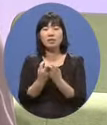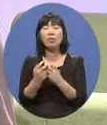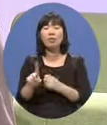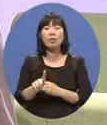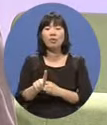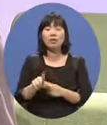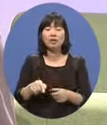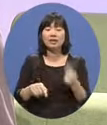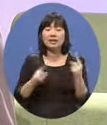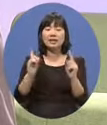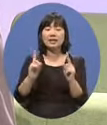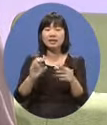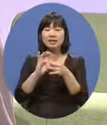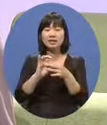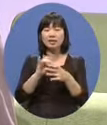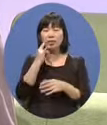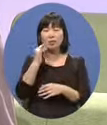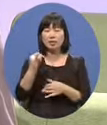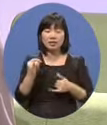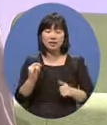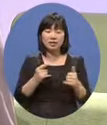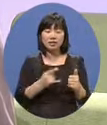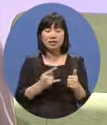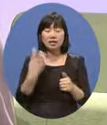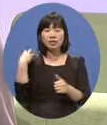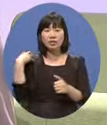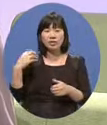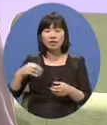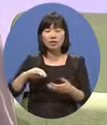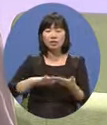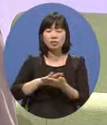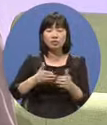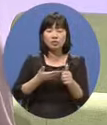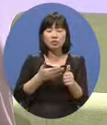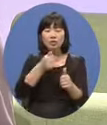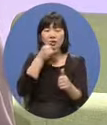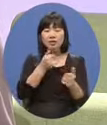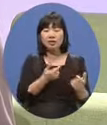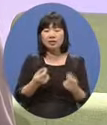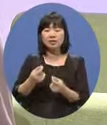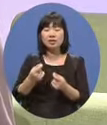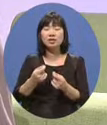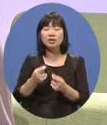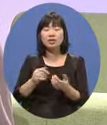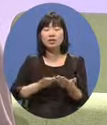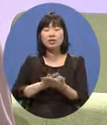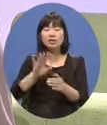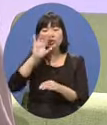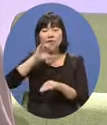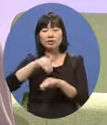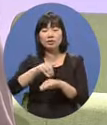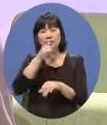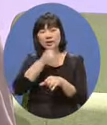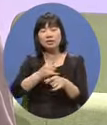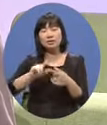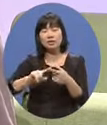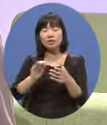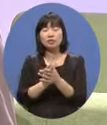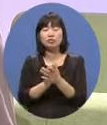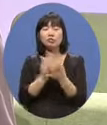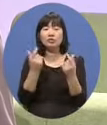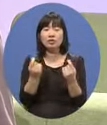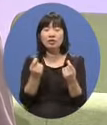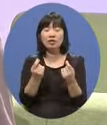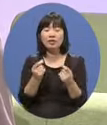방법은 1대1 관계에서 엄마가 아이에게 그 역할 놀이 같은 거 하면서 같이 놀이 연습을 하는 거죠. 친구가 돼서. 그래서 이제